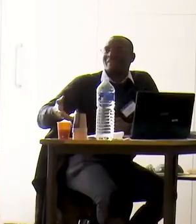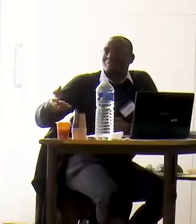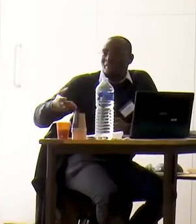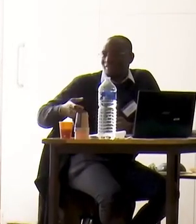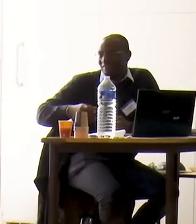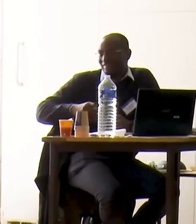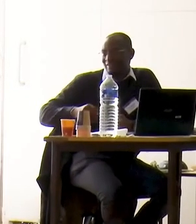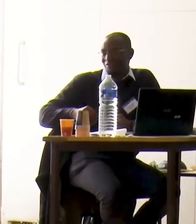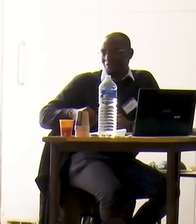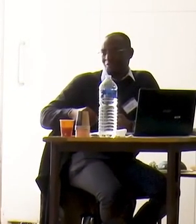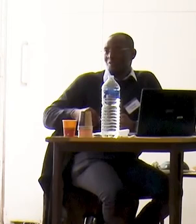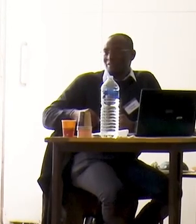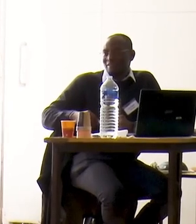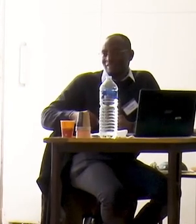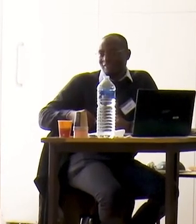parfaite.